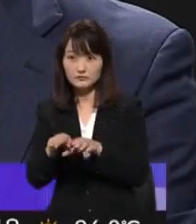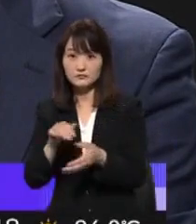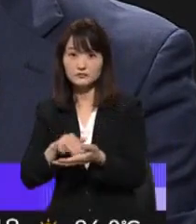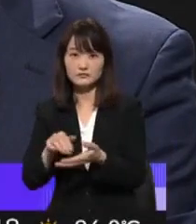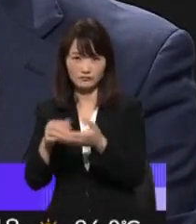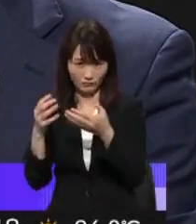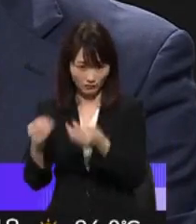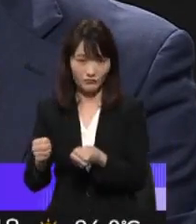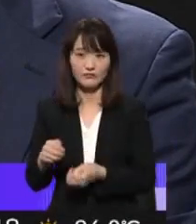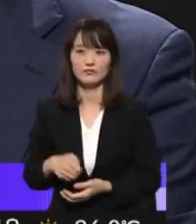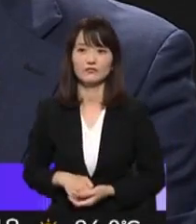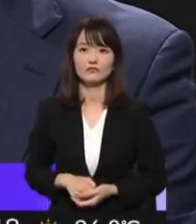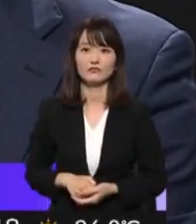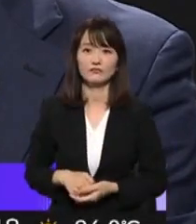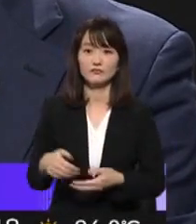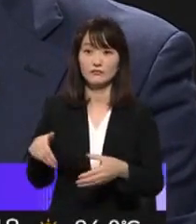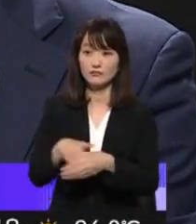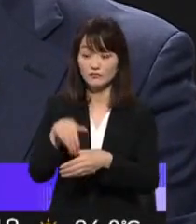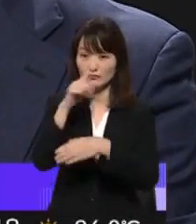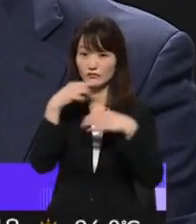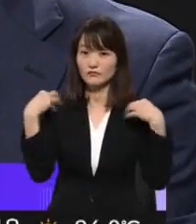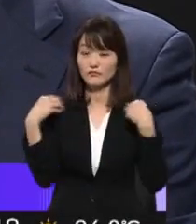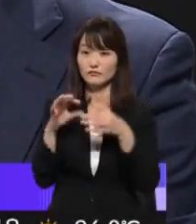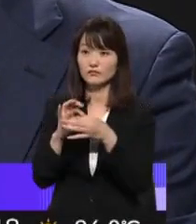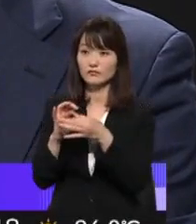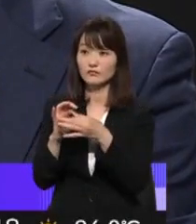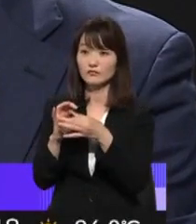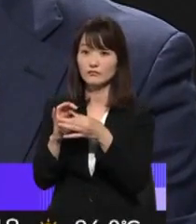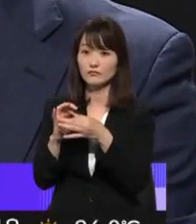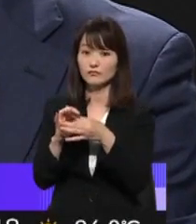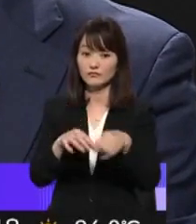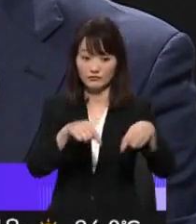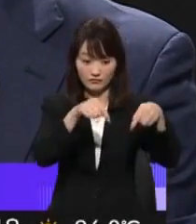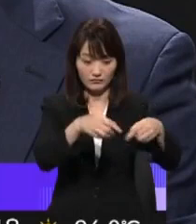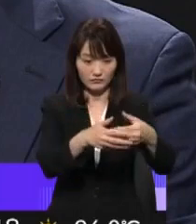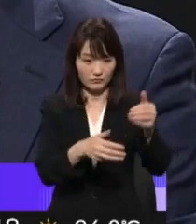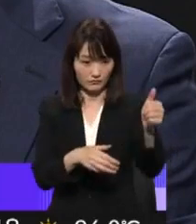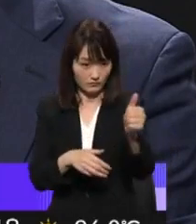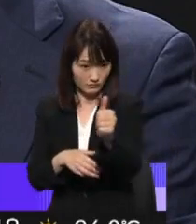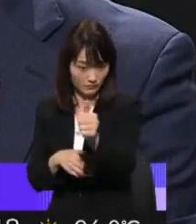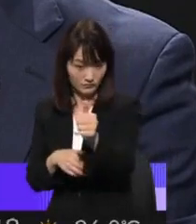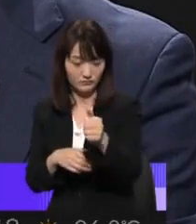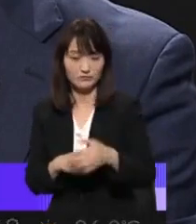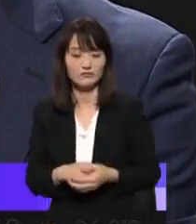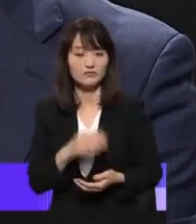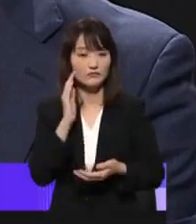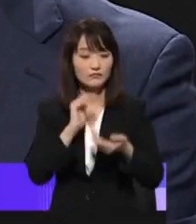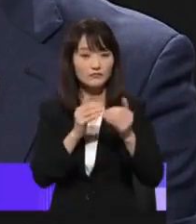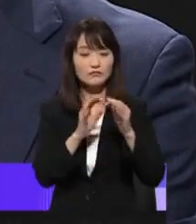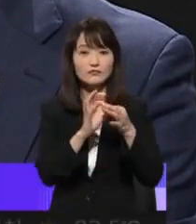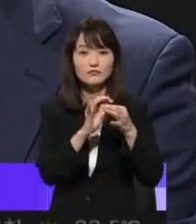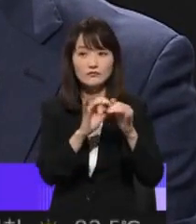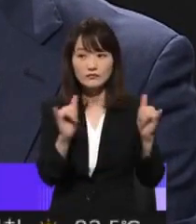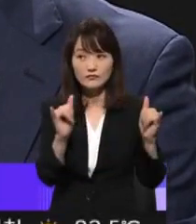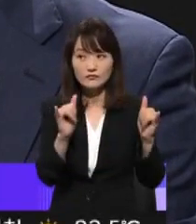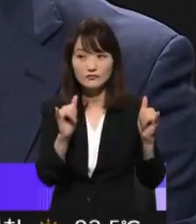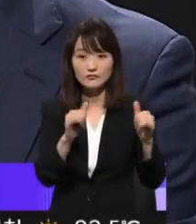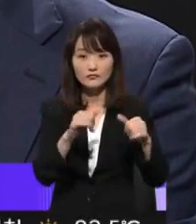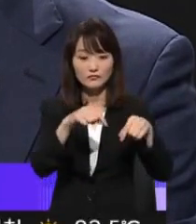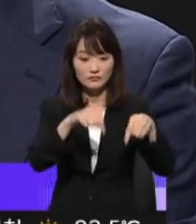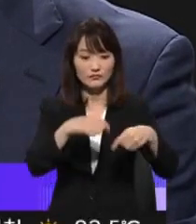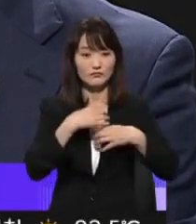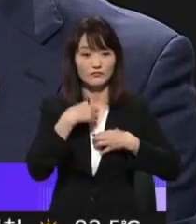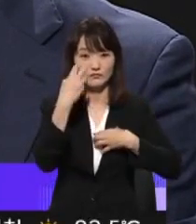많았죠 그렇다고 해가지고 문재인 정부 시절에 관련된 어 그 외교부 장관이라든지 관련된 청와대의 그런 어떤 외교 라인들을 다